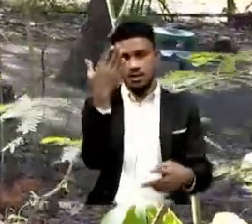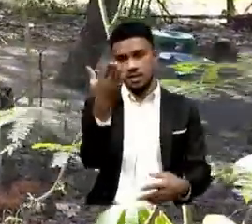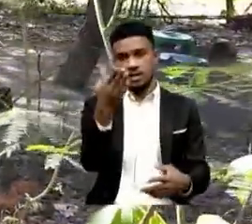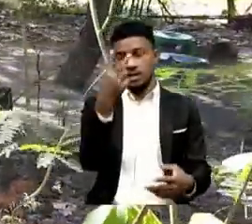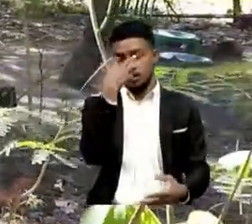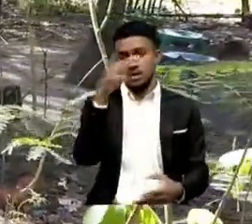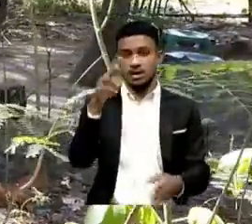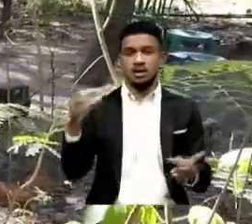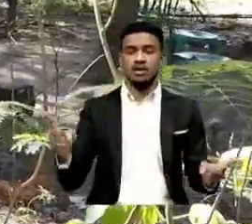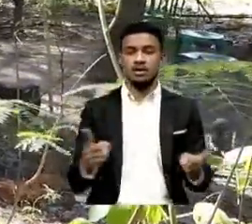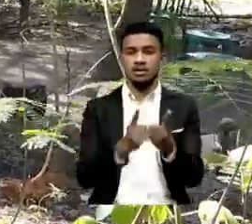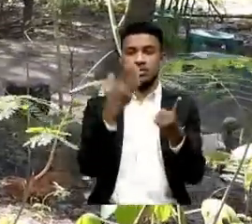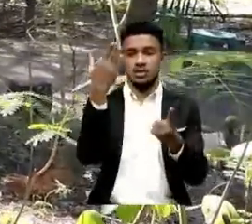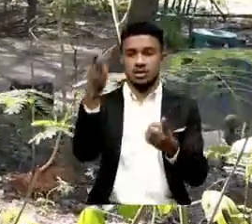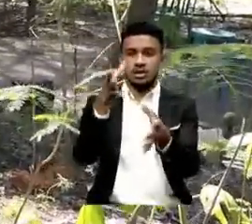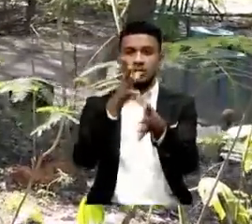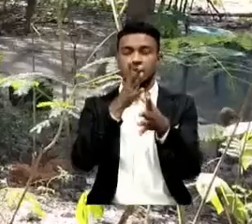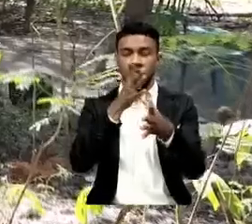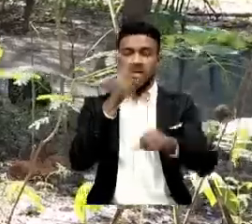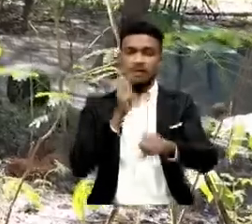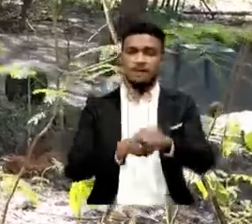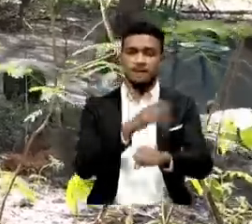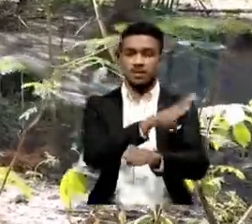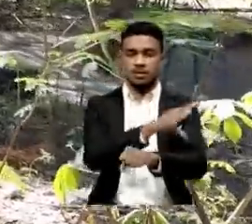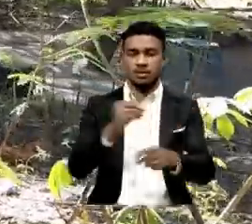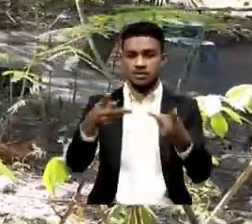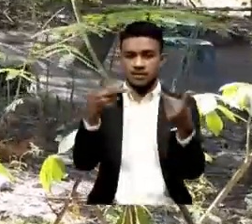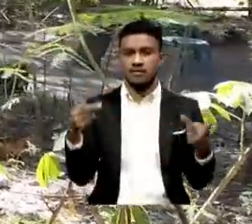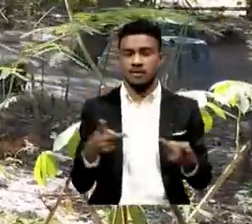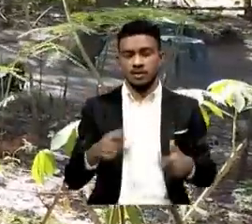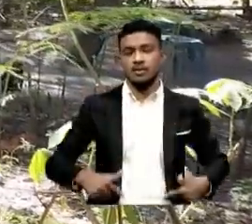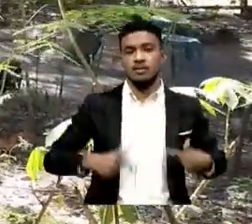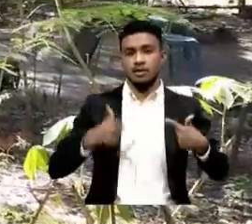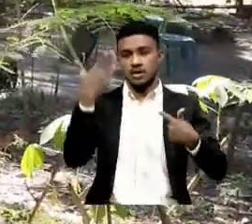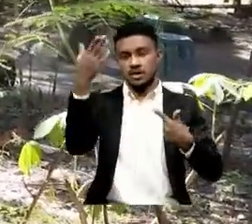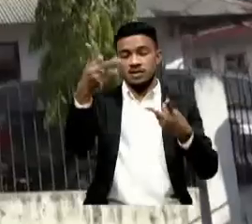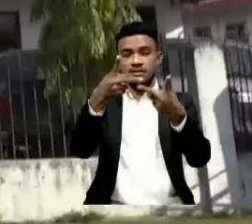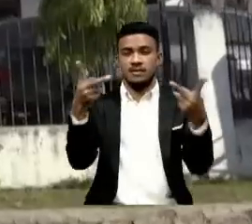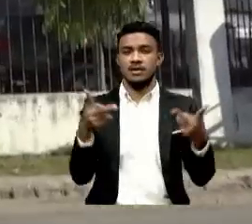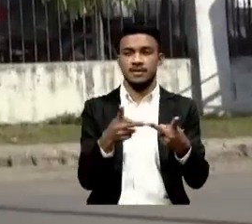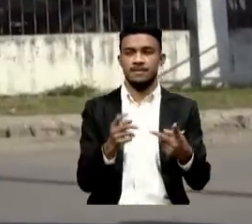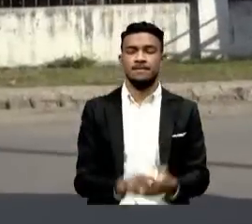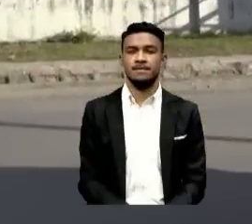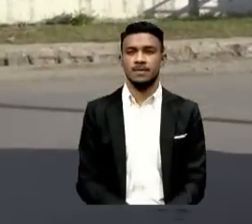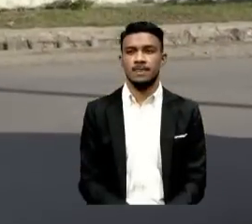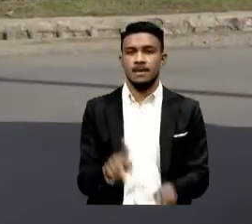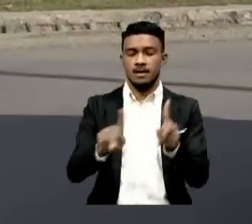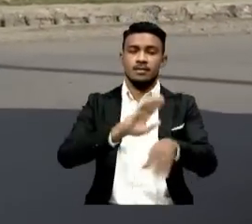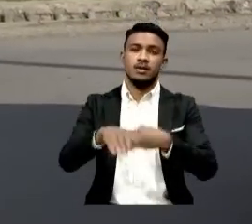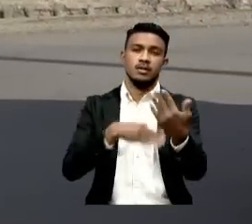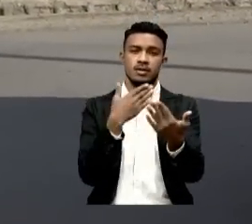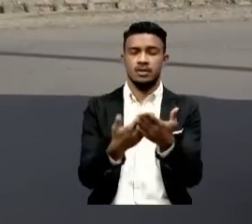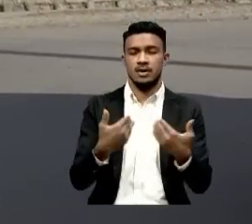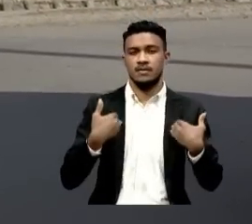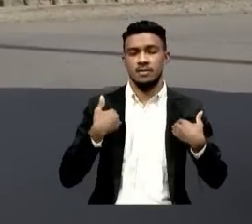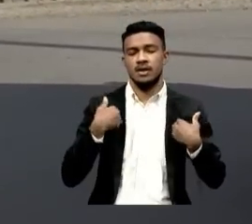avô Carolina ne situasaun no kondisaun moris ia nyohela fatin. Maluk telah sepetadores, ide nema